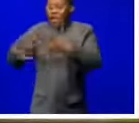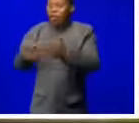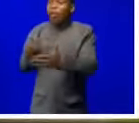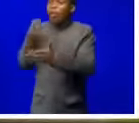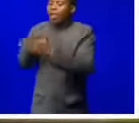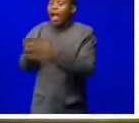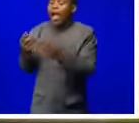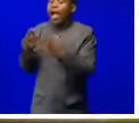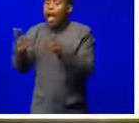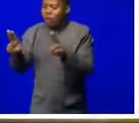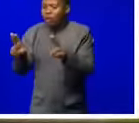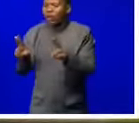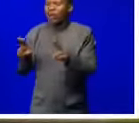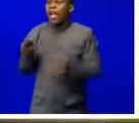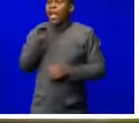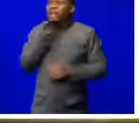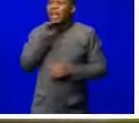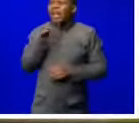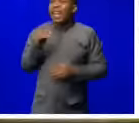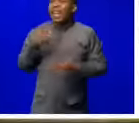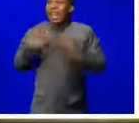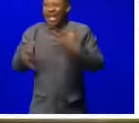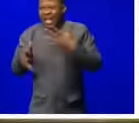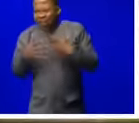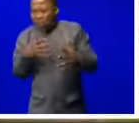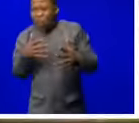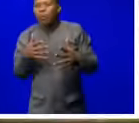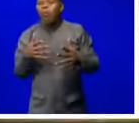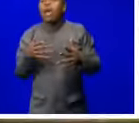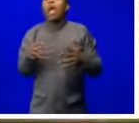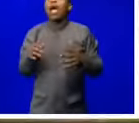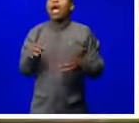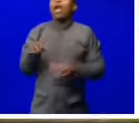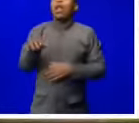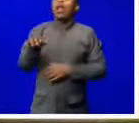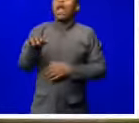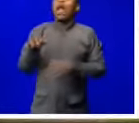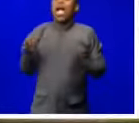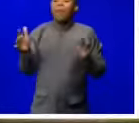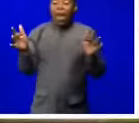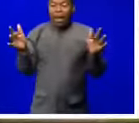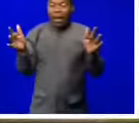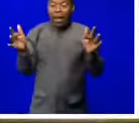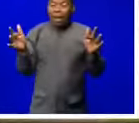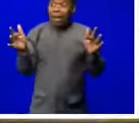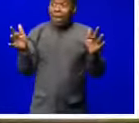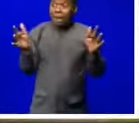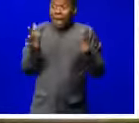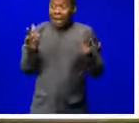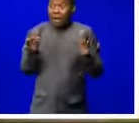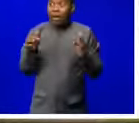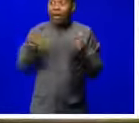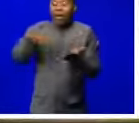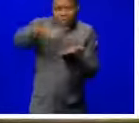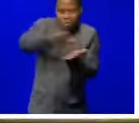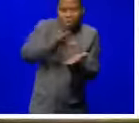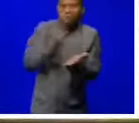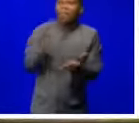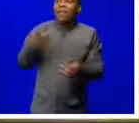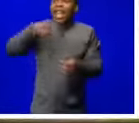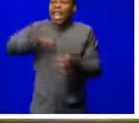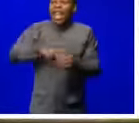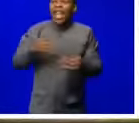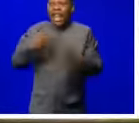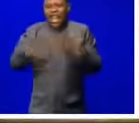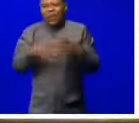invoice aba wrong ngoba sekumele ethenge ama-email uma lena kushonela ngugcina uhambile. nabathumela nge-email egedeni afika